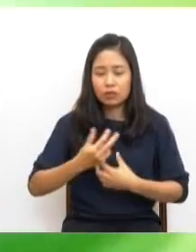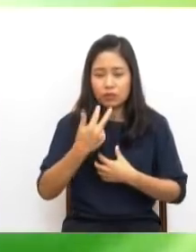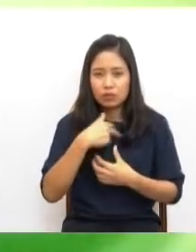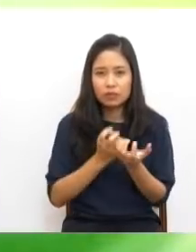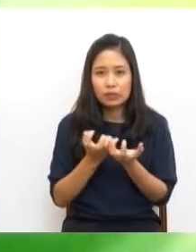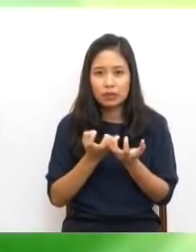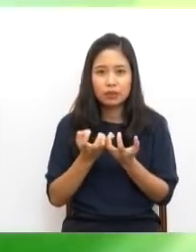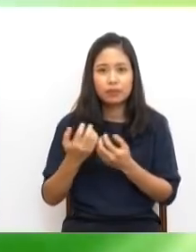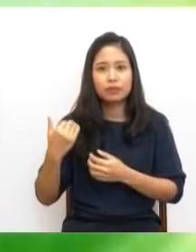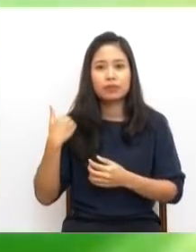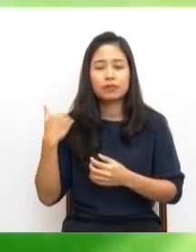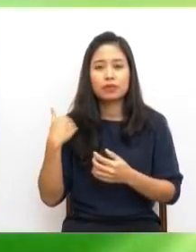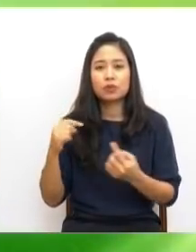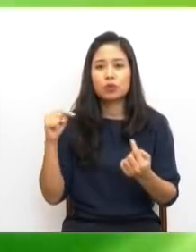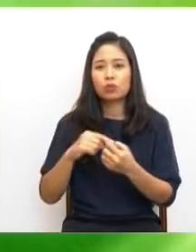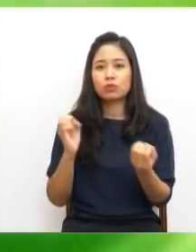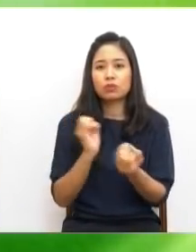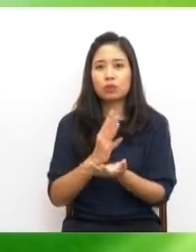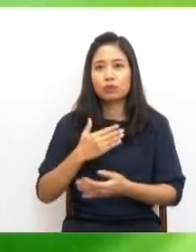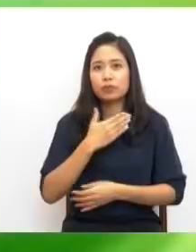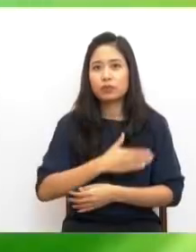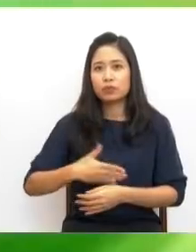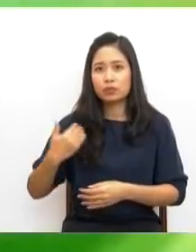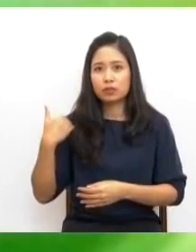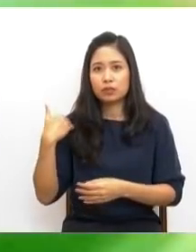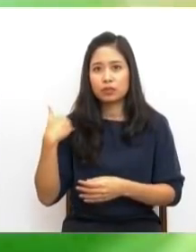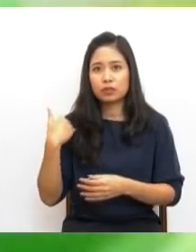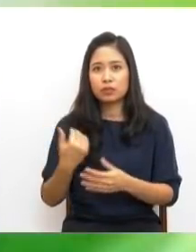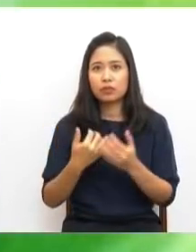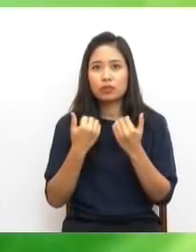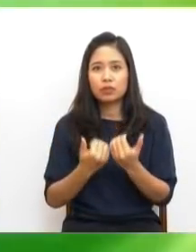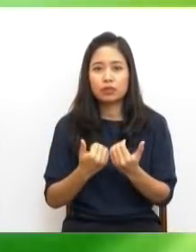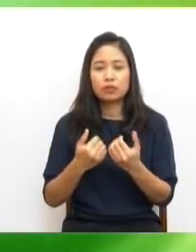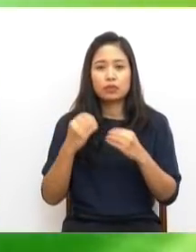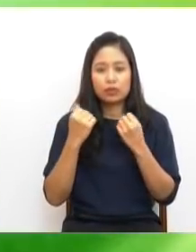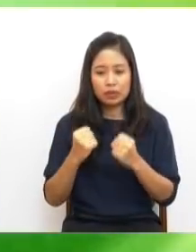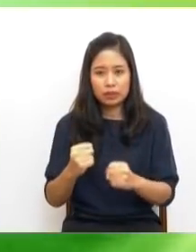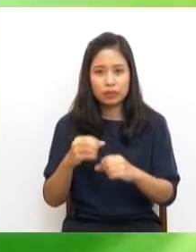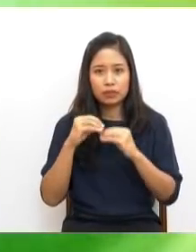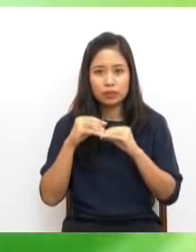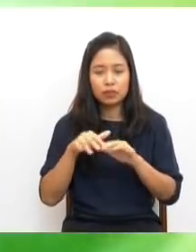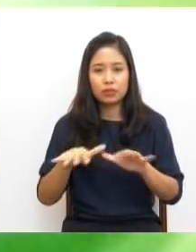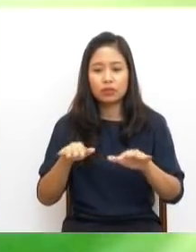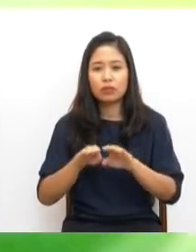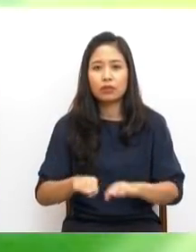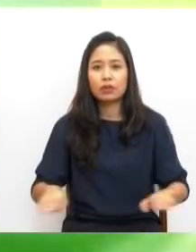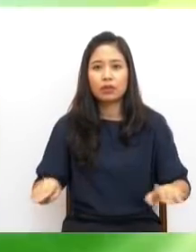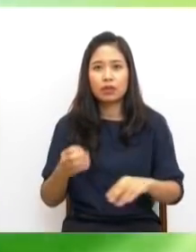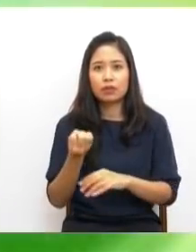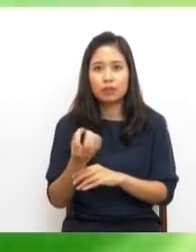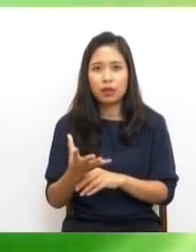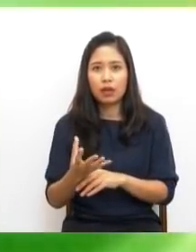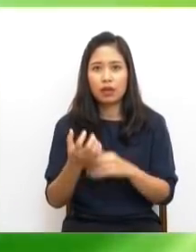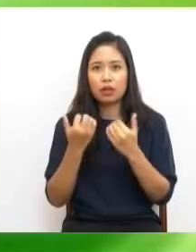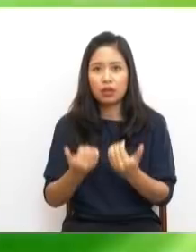น้ำมูกนะครับออกมาเป็นจำนวนมากซึ่งขณะนี้เนี่ยทราบว่ามีระบาดอยู่กับเด็กก็เป็นส่วนใหญ่ซึ่งเราเองดู